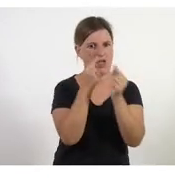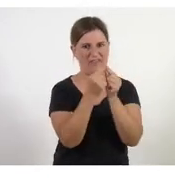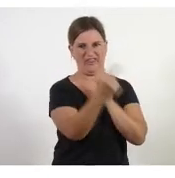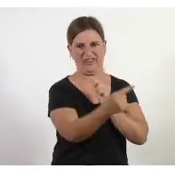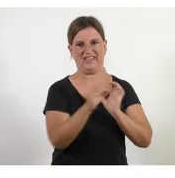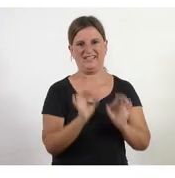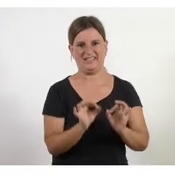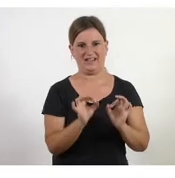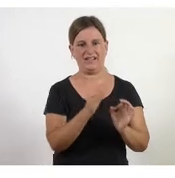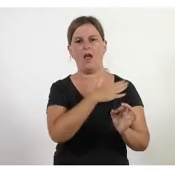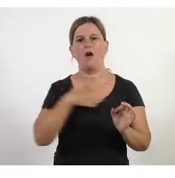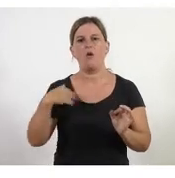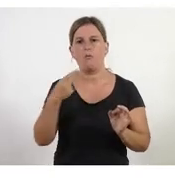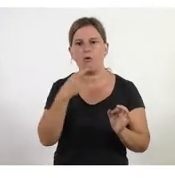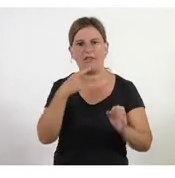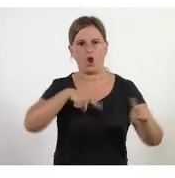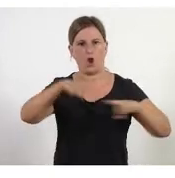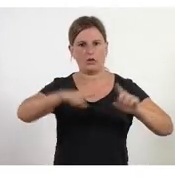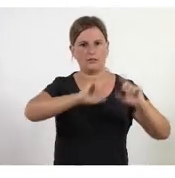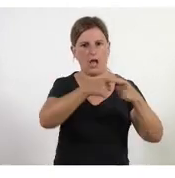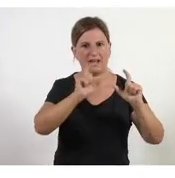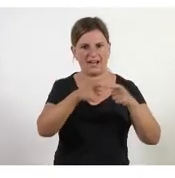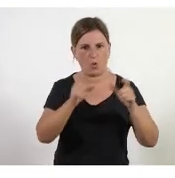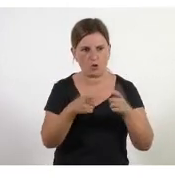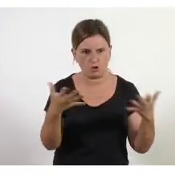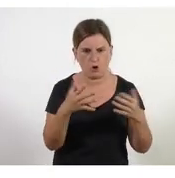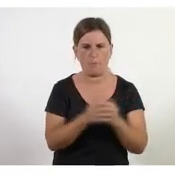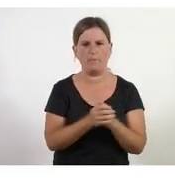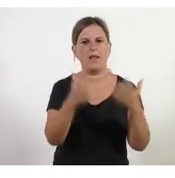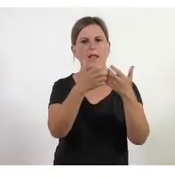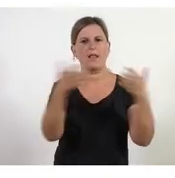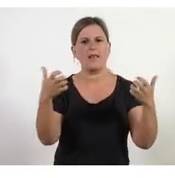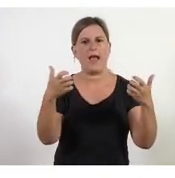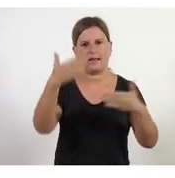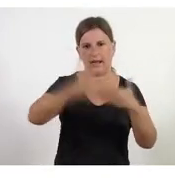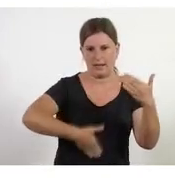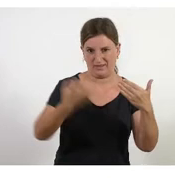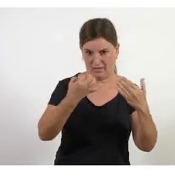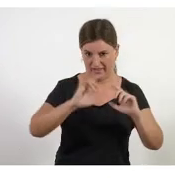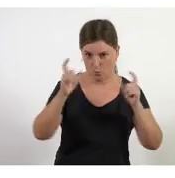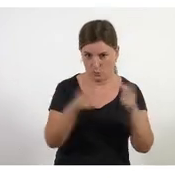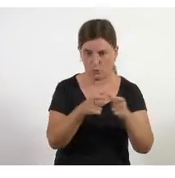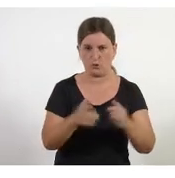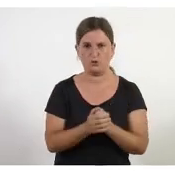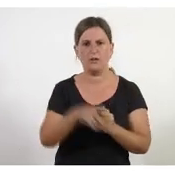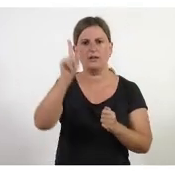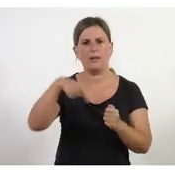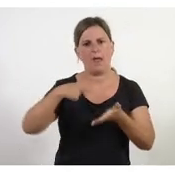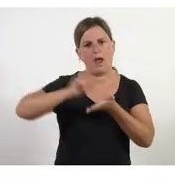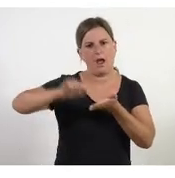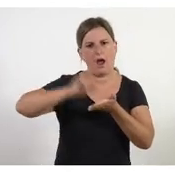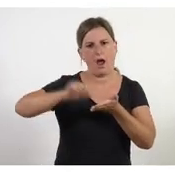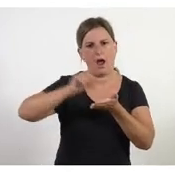quant a com organitzem les reunions, quan duren aquestes reunions, com prenem apunts de les